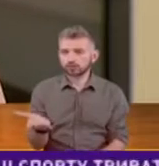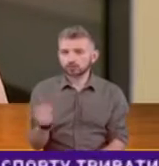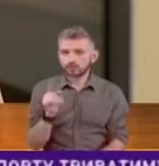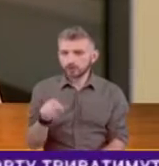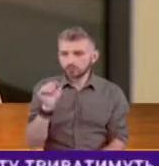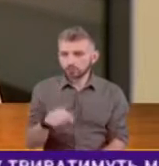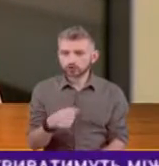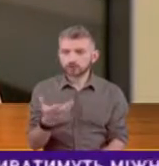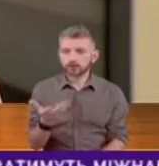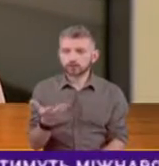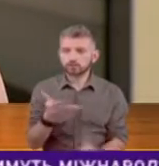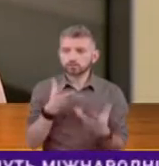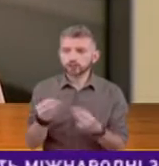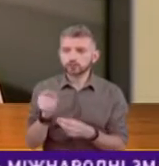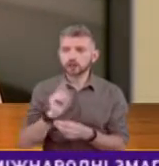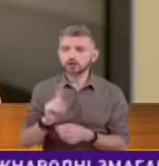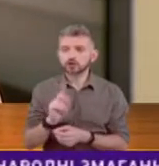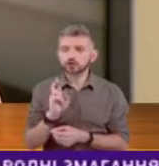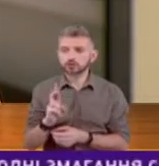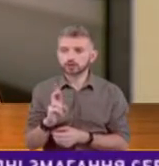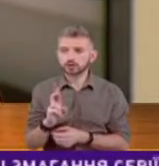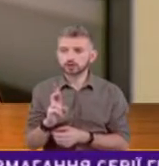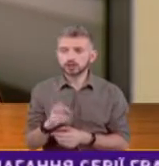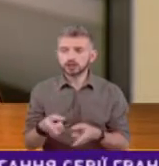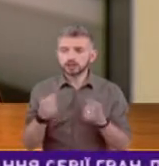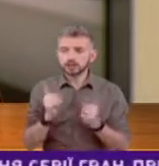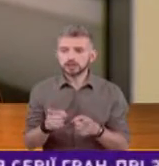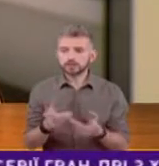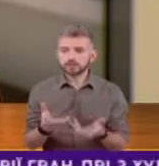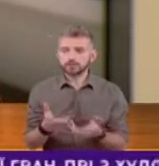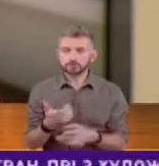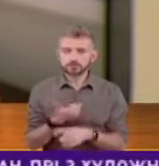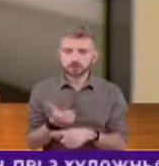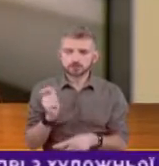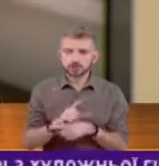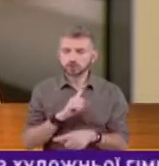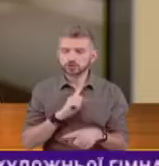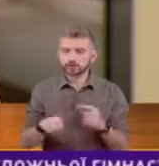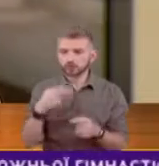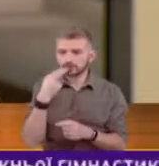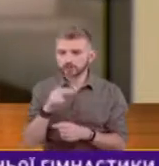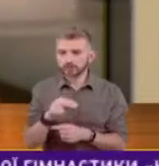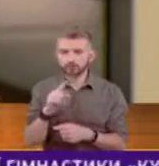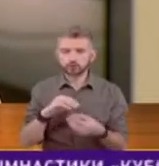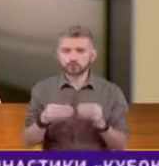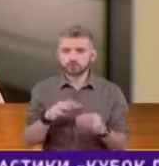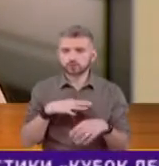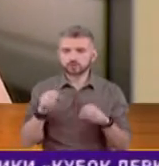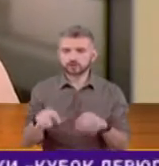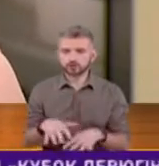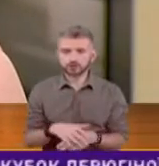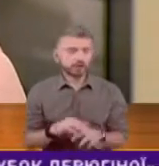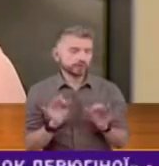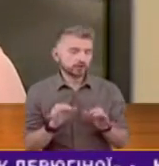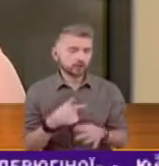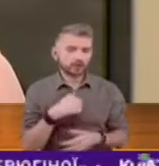ви якимось чином вплинути на те, щоб дійсно максимально швидко, ефективно ця проблема була вирішена? Звичайно.